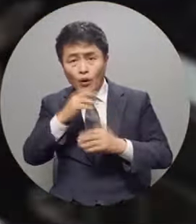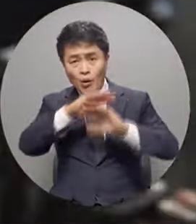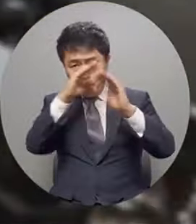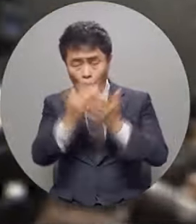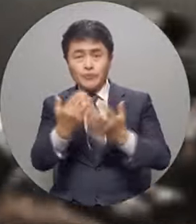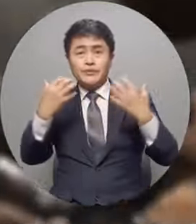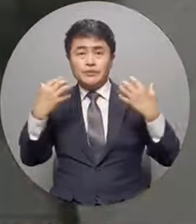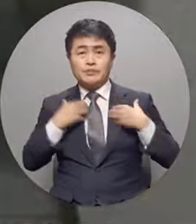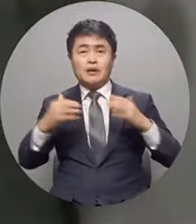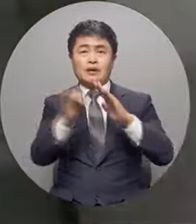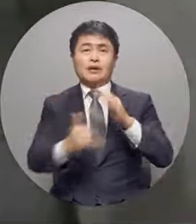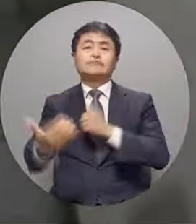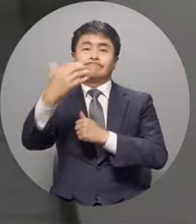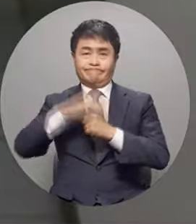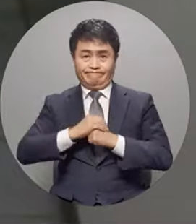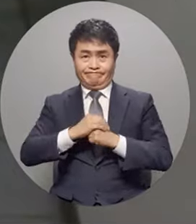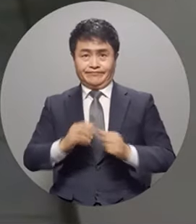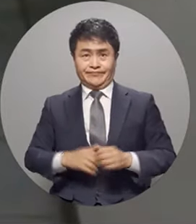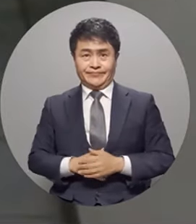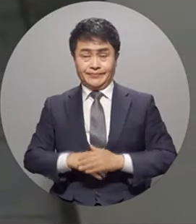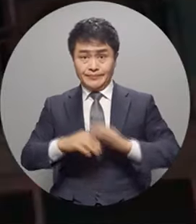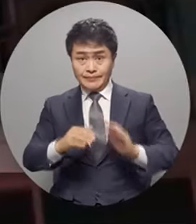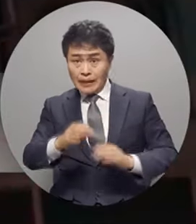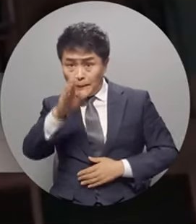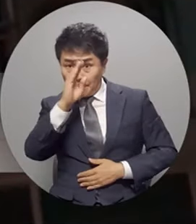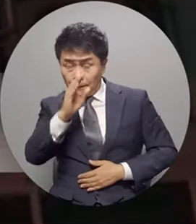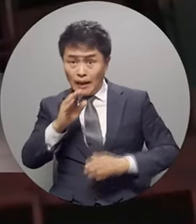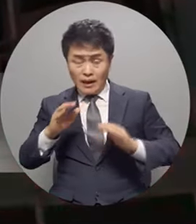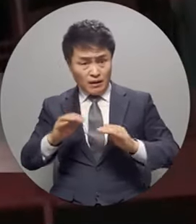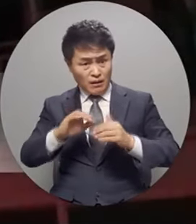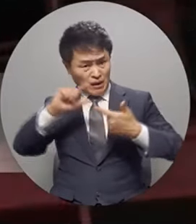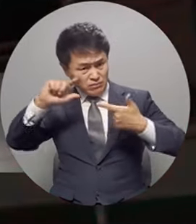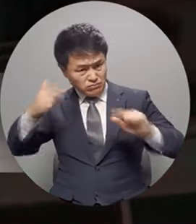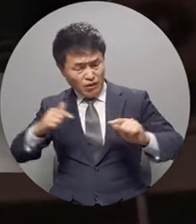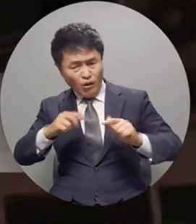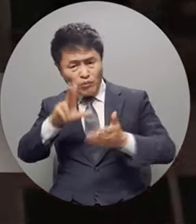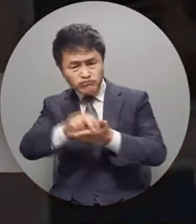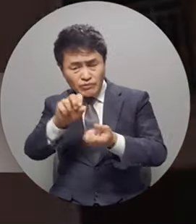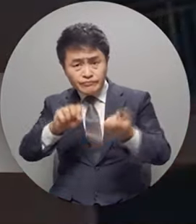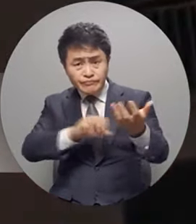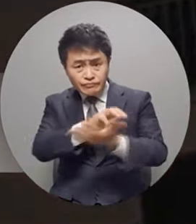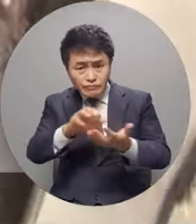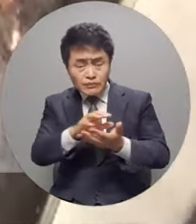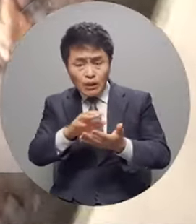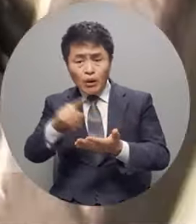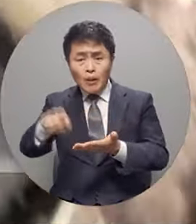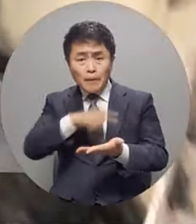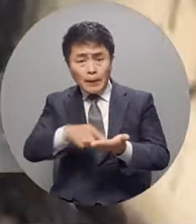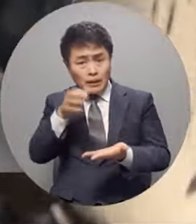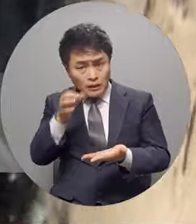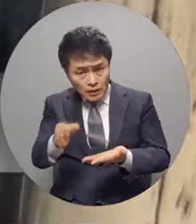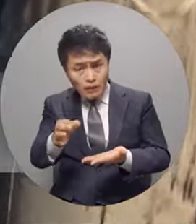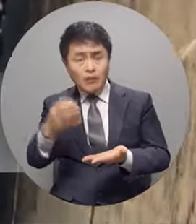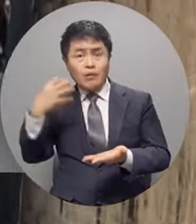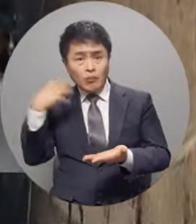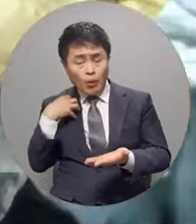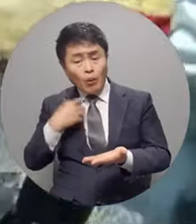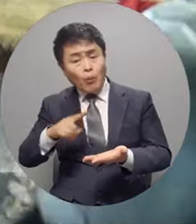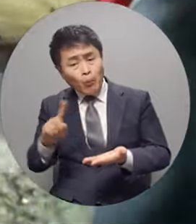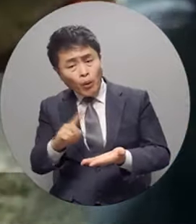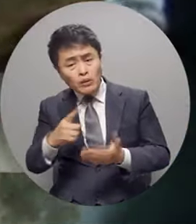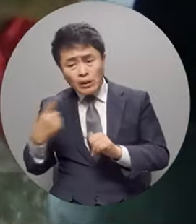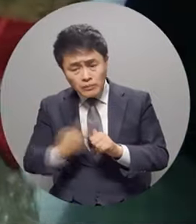책임을 떠맡고 있는 겁니다 환자가 반사회적 범죄 등으로 무리를 빚으면 배상 책임은 물론 뭐했냐는